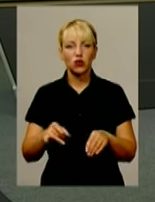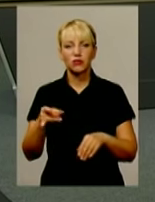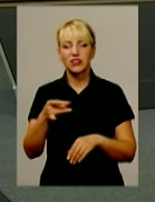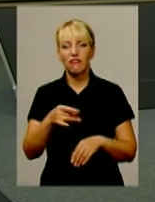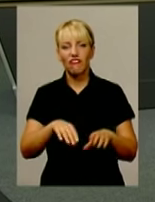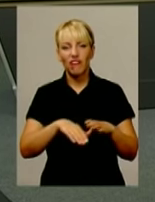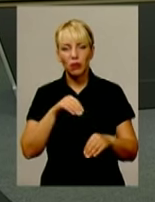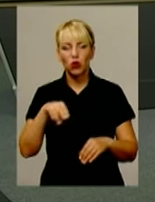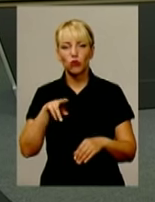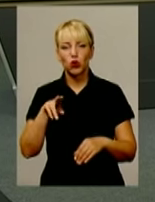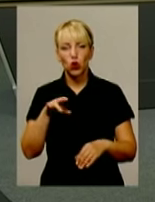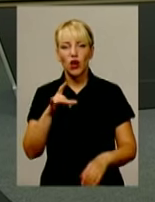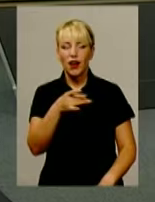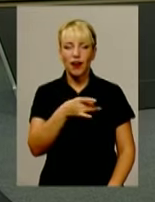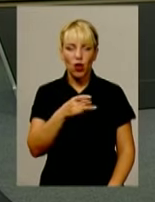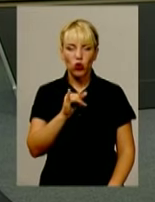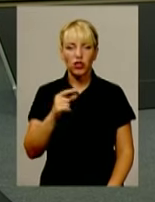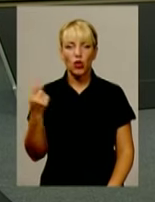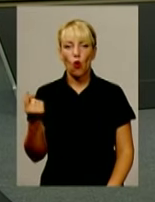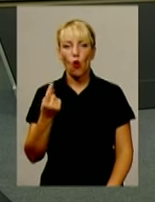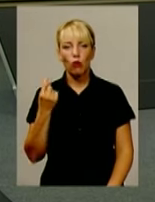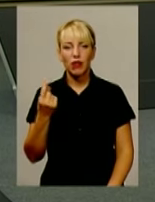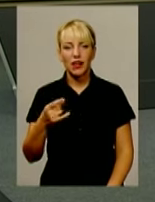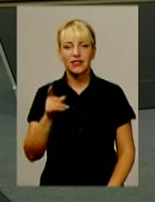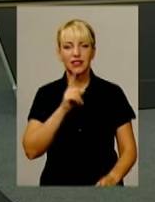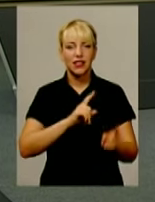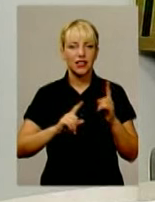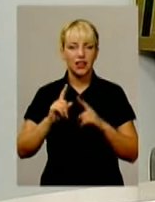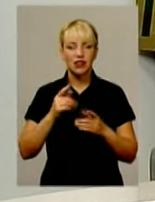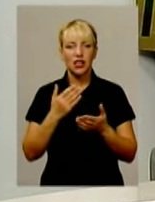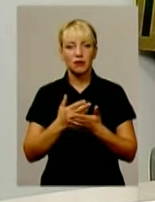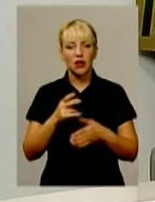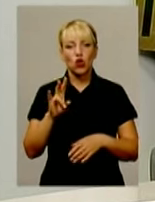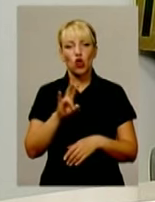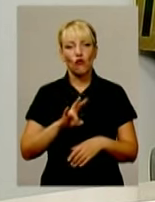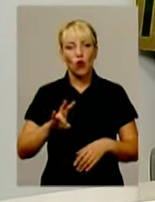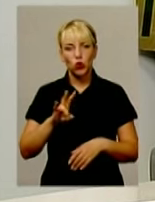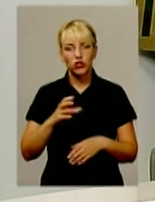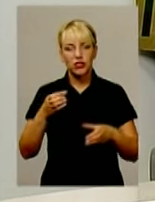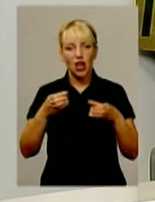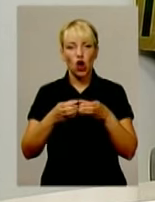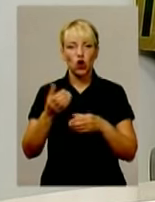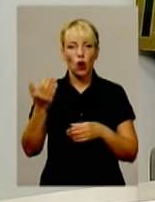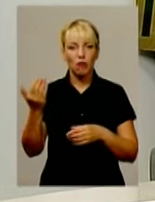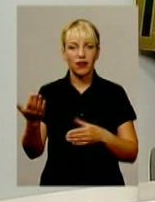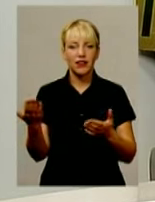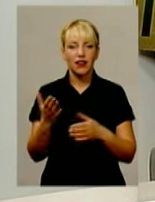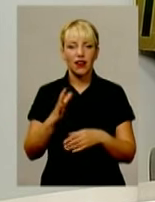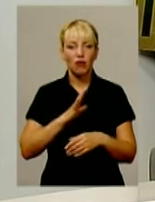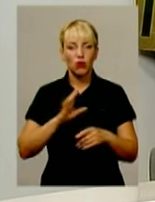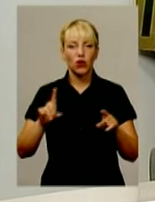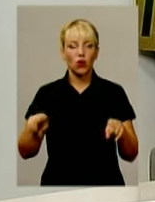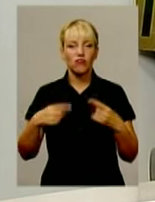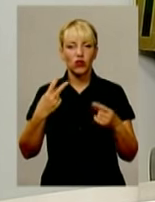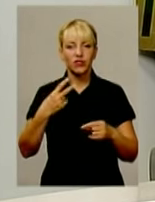і до обласних рад. А от уже, наприклад, Новоушицька громада, яка була утворена 20-го